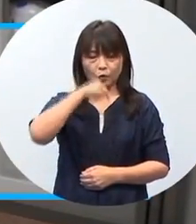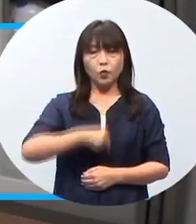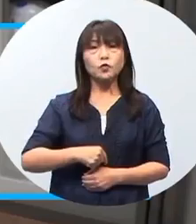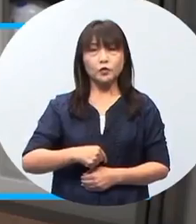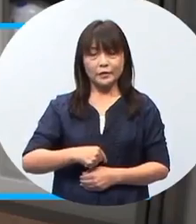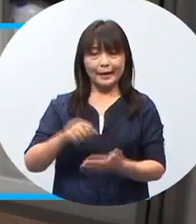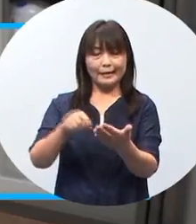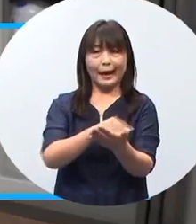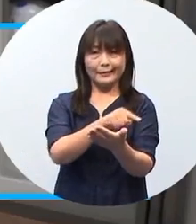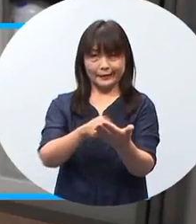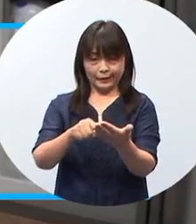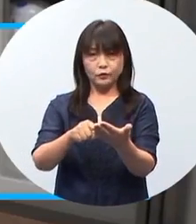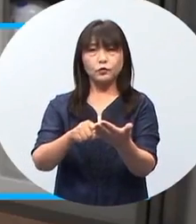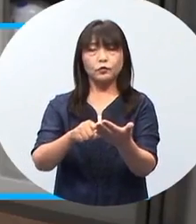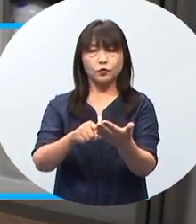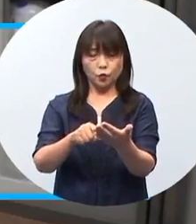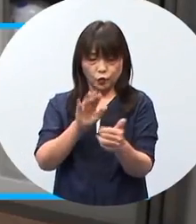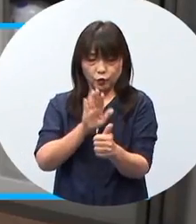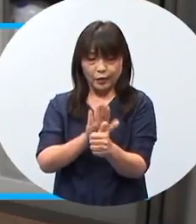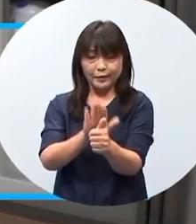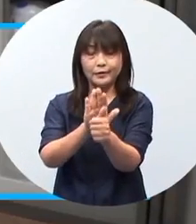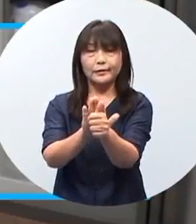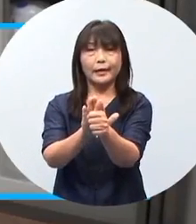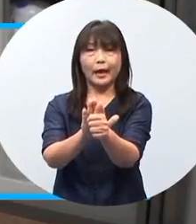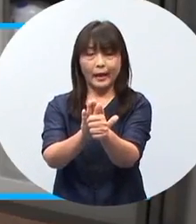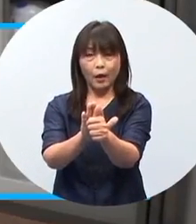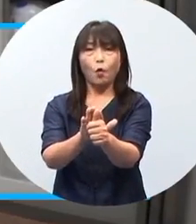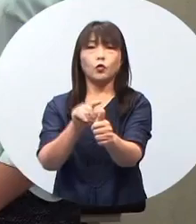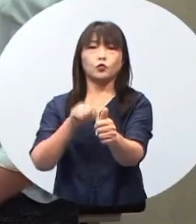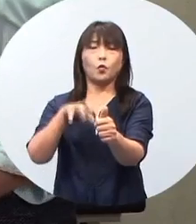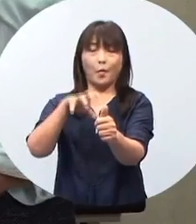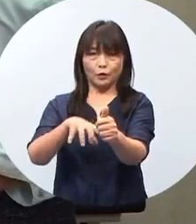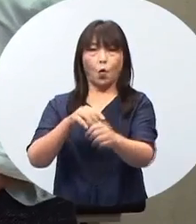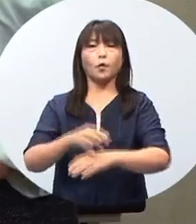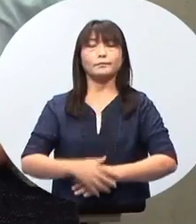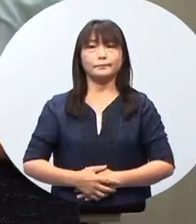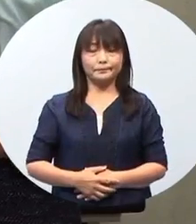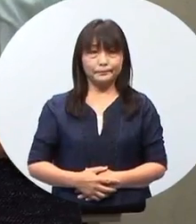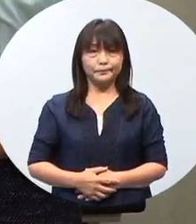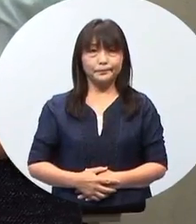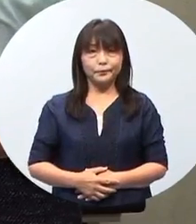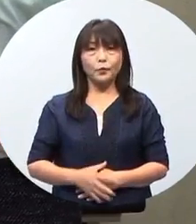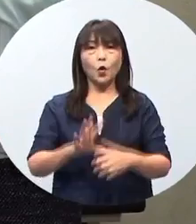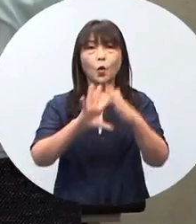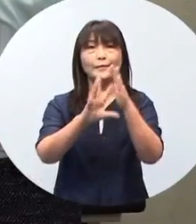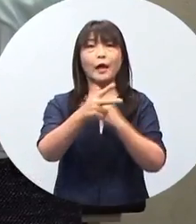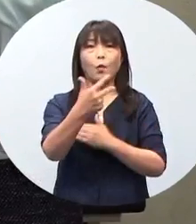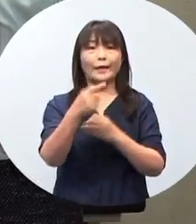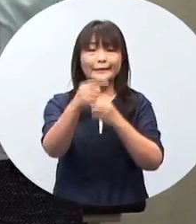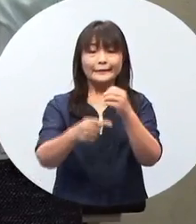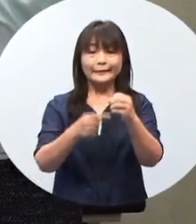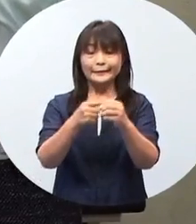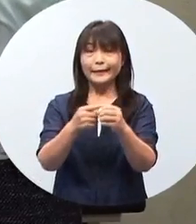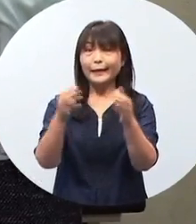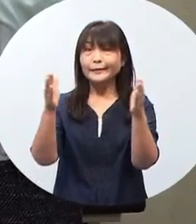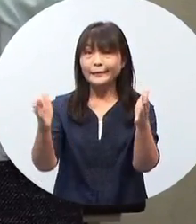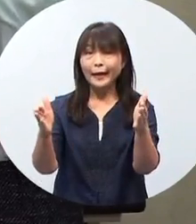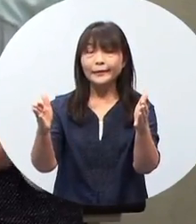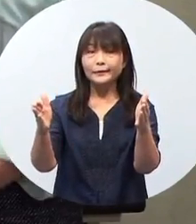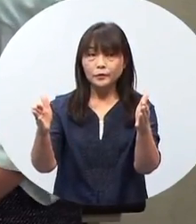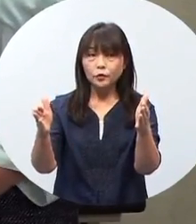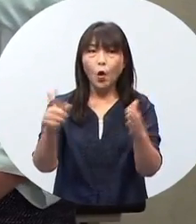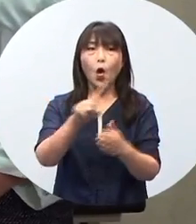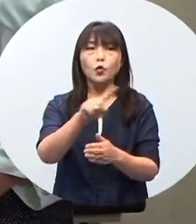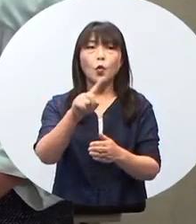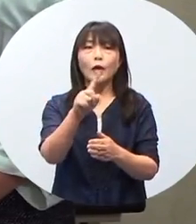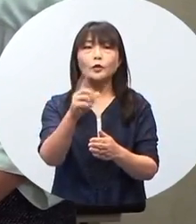し、解決に導く手助けをしています。 藤沢市には1年間でどれぐらいの数の